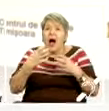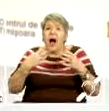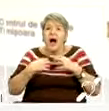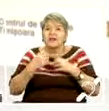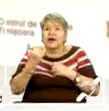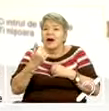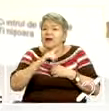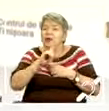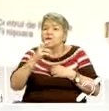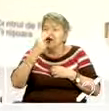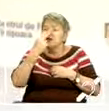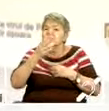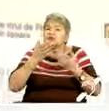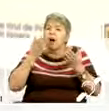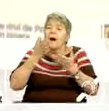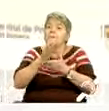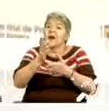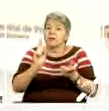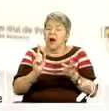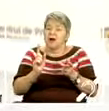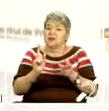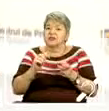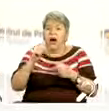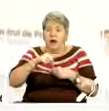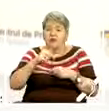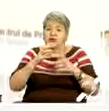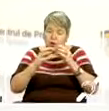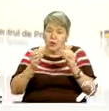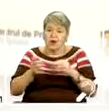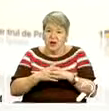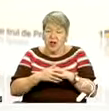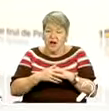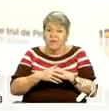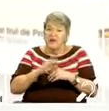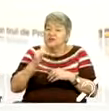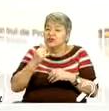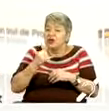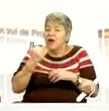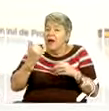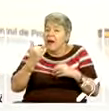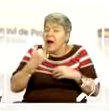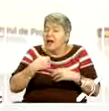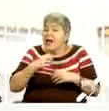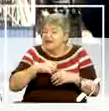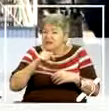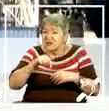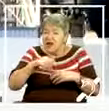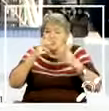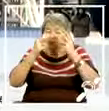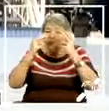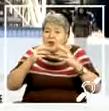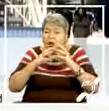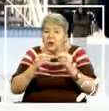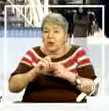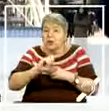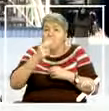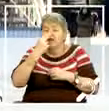văzute în permanență în România și chiar acelea care există în muzeele românești nu sunt văzute de toată